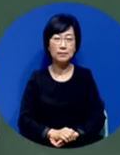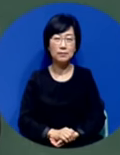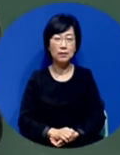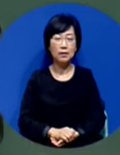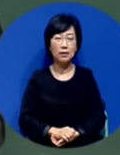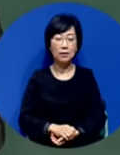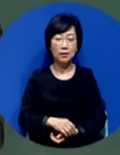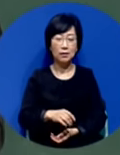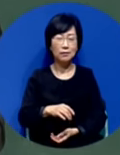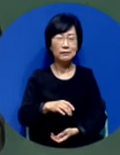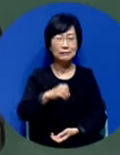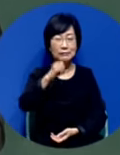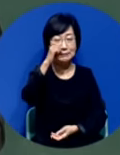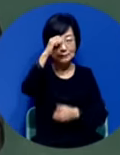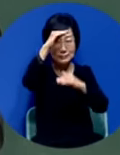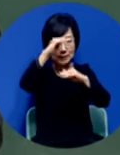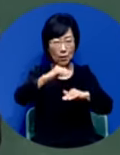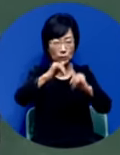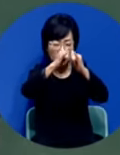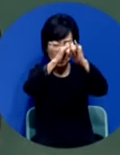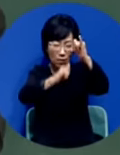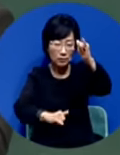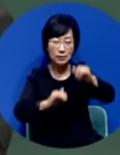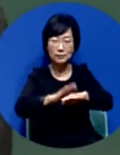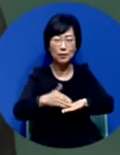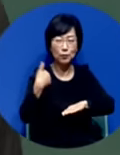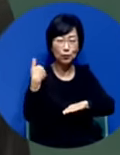선교 헌금입니다.